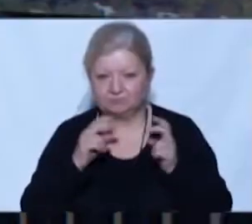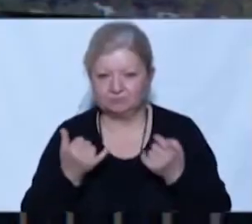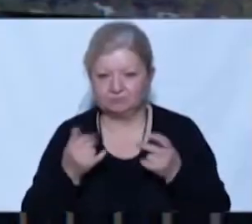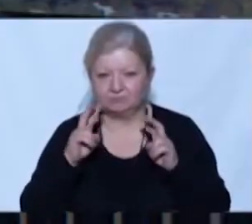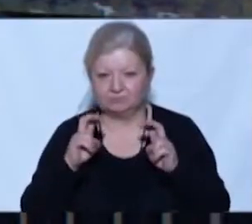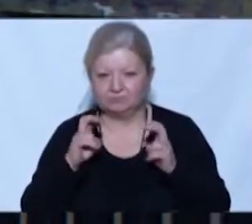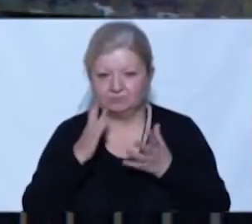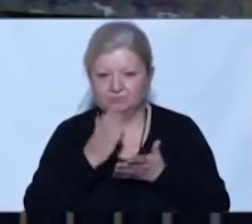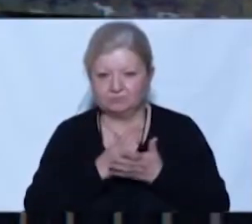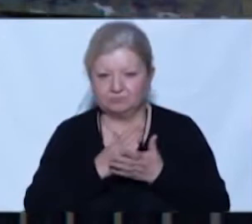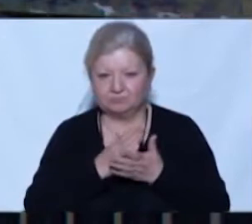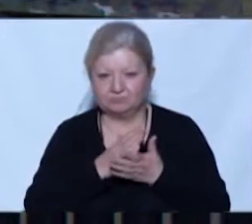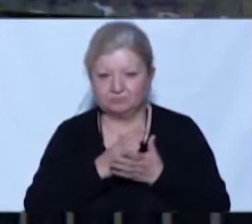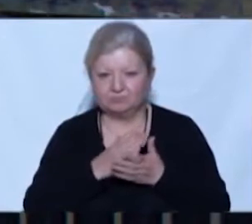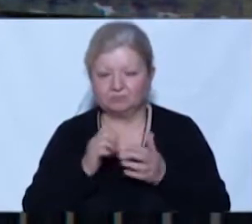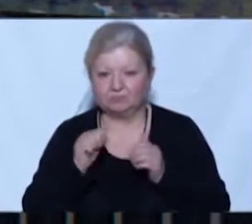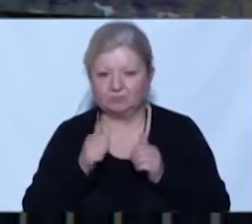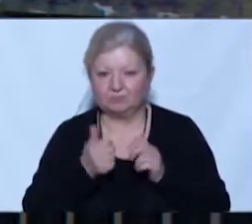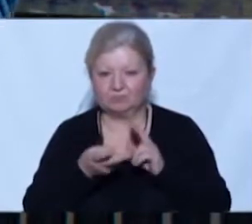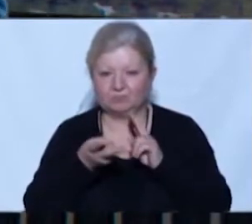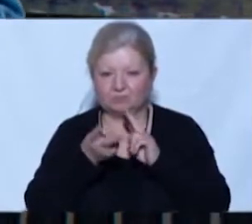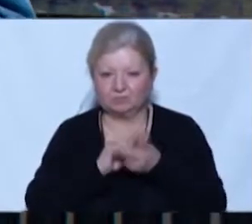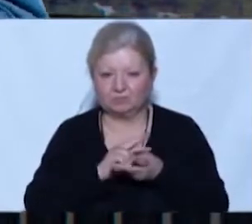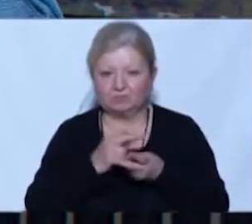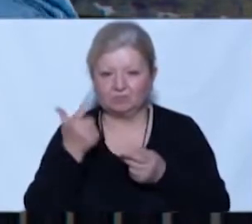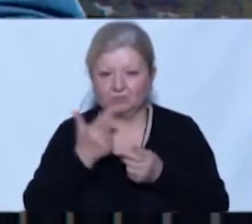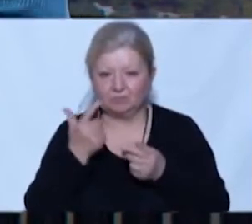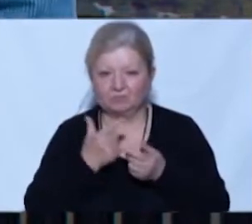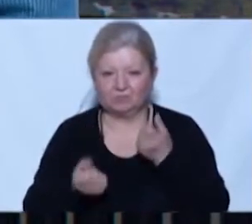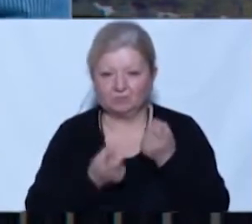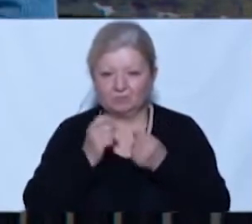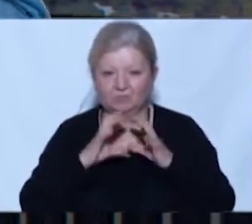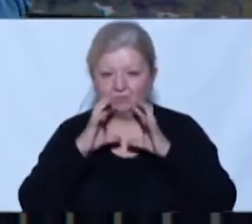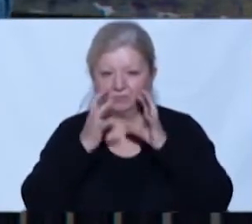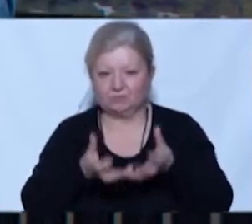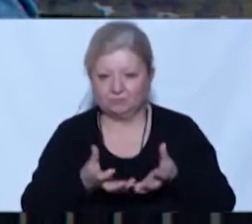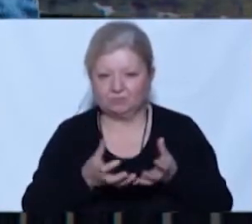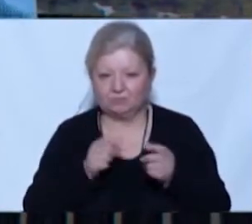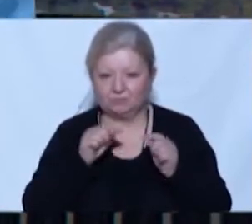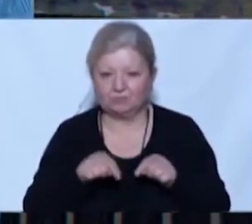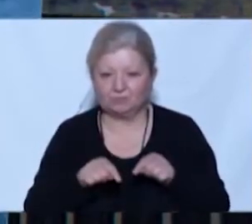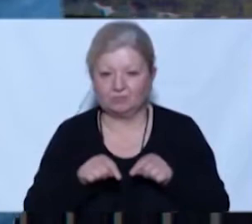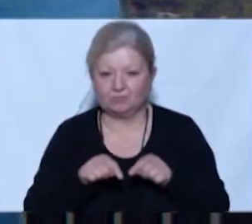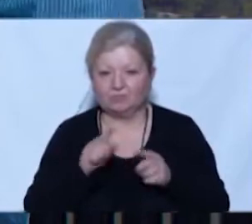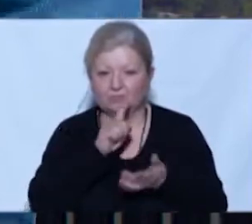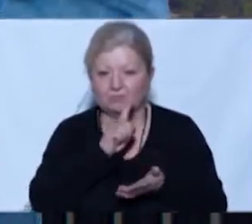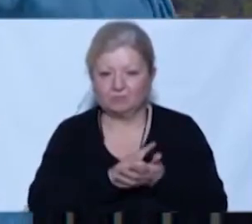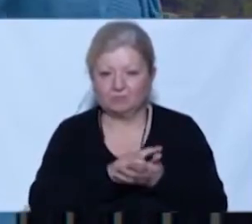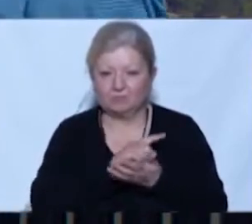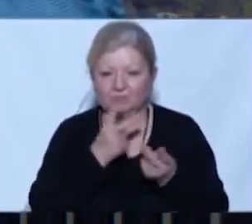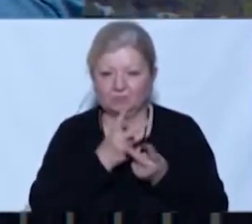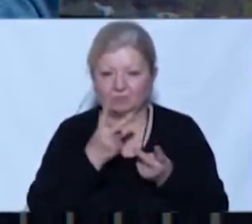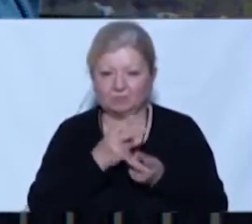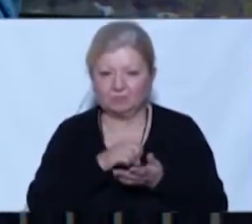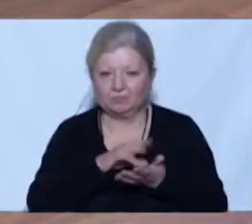დღევანდელი გაკვეთილის თემა თუ როგორ შეცვალა დიდმა გეოგრაფიულმა აღმოჩენებმა მსოფლიო. Და აი აქ აუცილებლად უნდა აღნიშნოთ